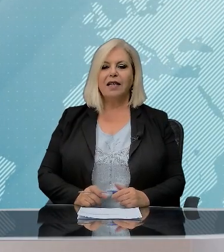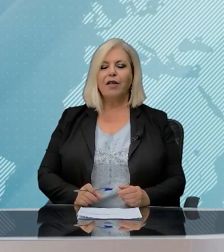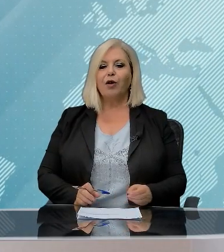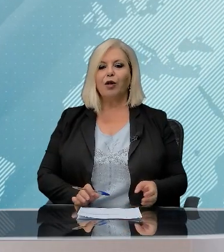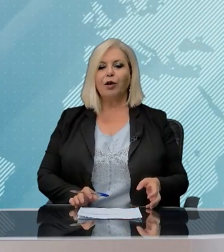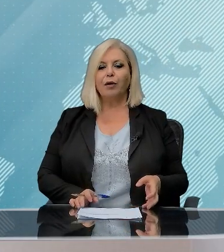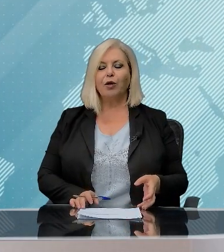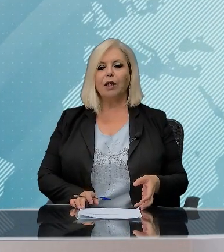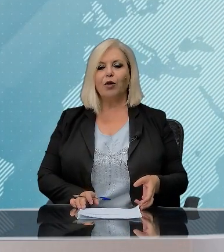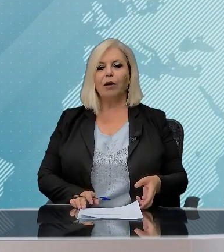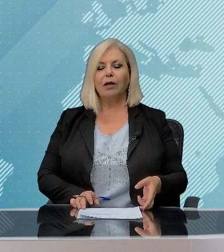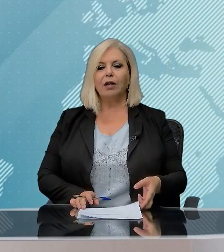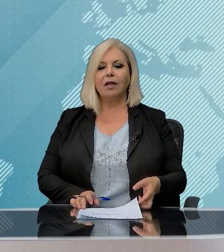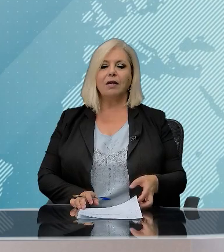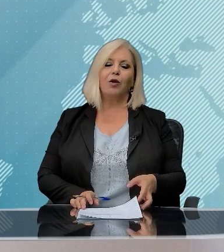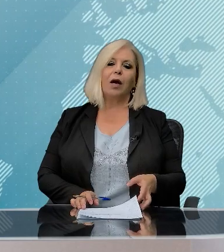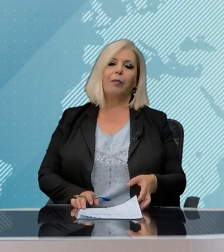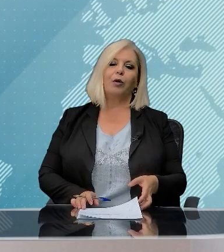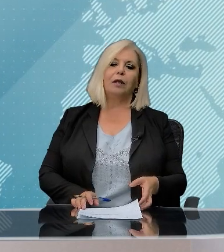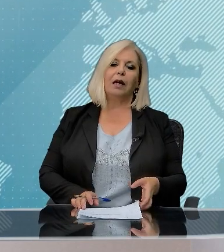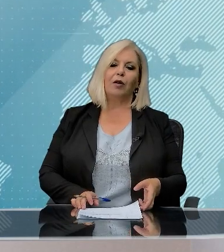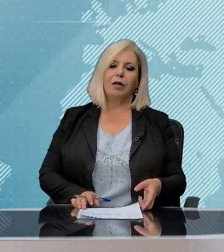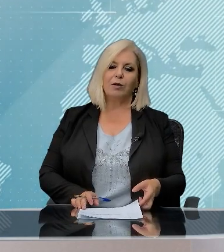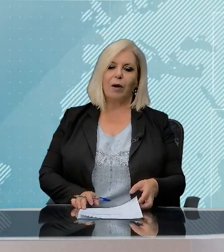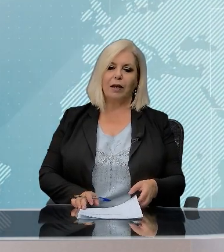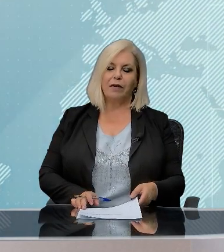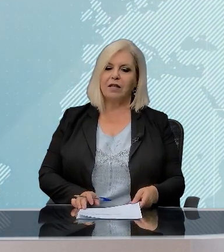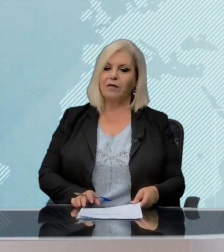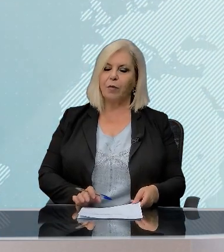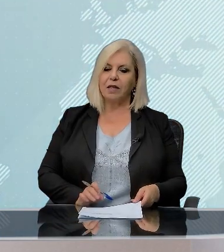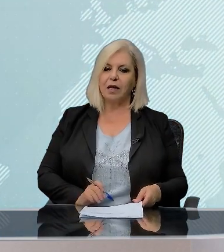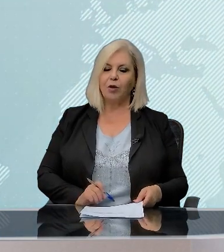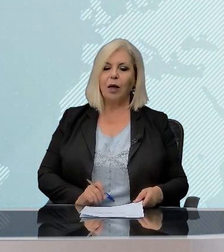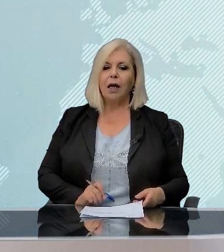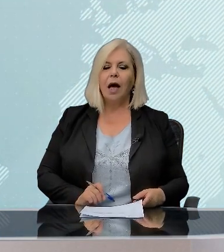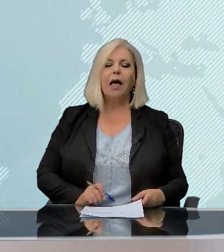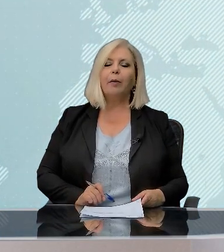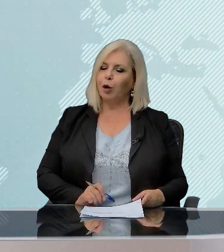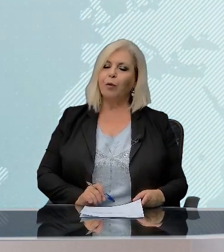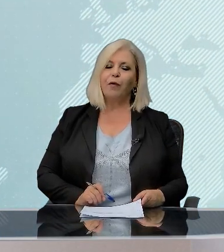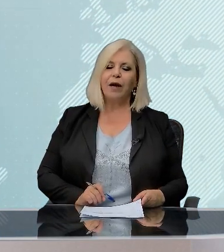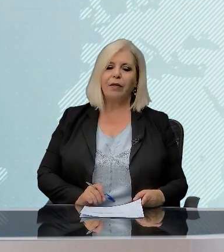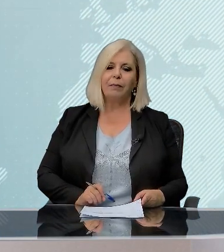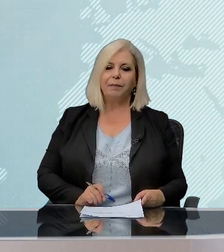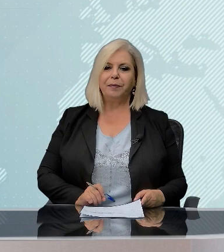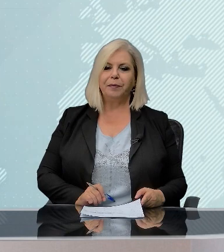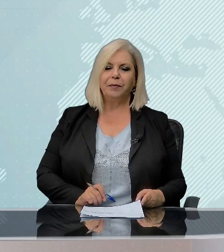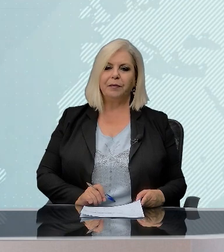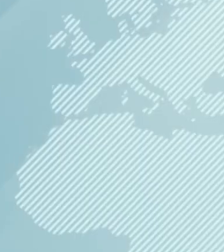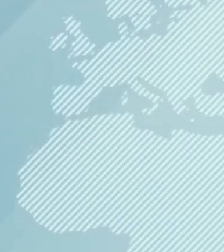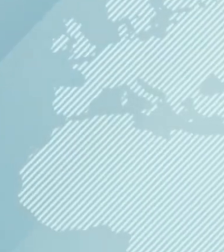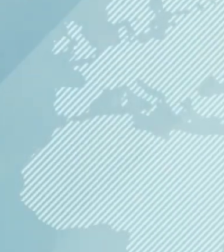Κυρίες και κύριοι, εδώ ολοκληρώθηκε το κεντρικό δελτίο ειδήσεων από την τηλεόραση του RTV. Σας ευχόμαστε να έχετε όλοι ένα πολύ όμορφο βράδυ.